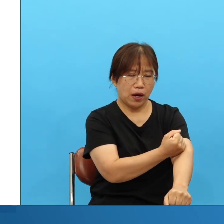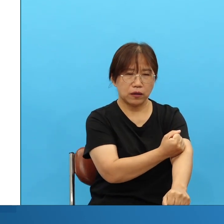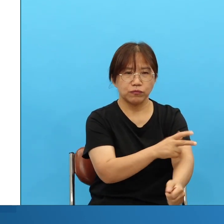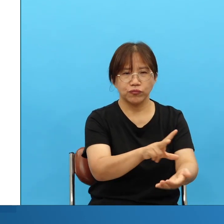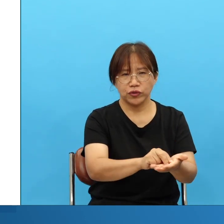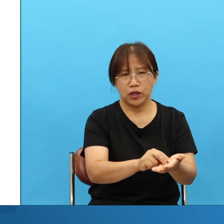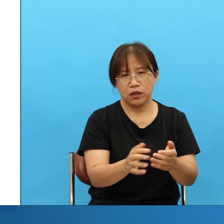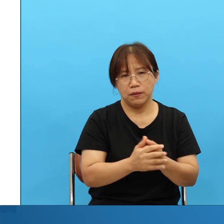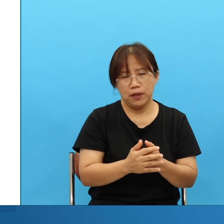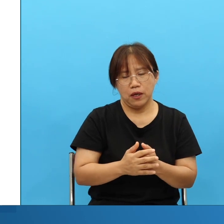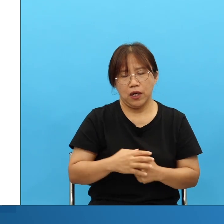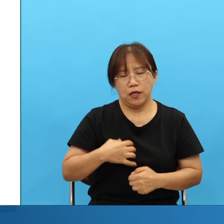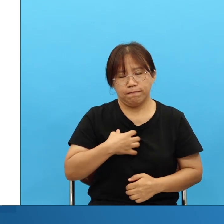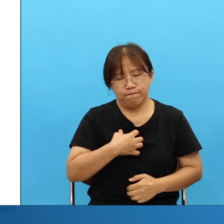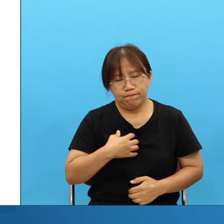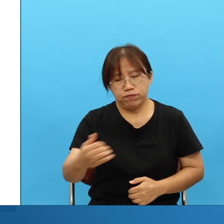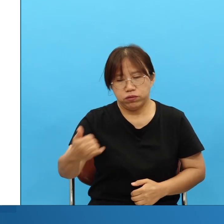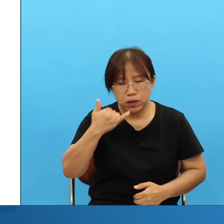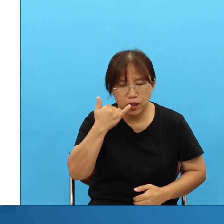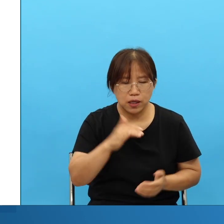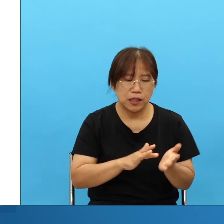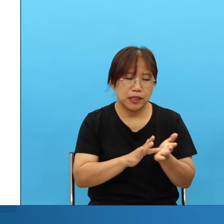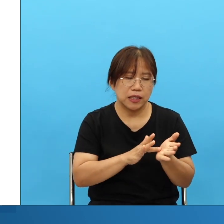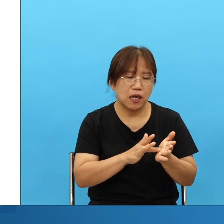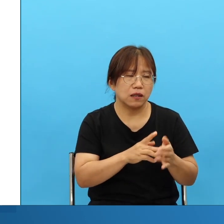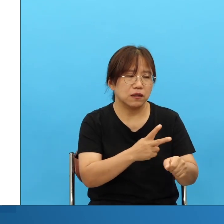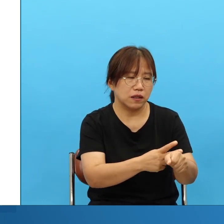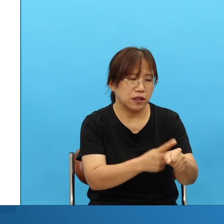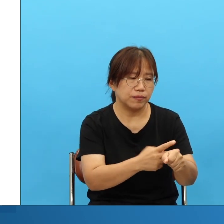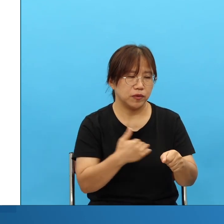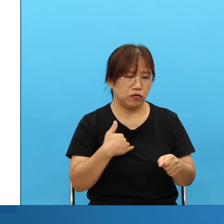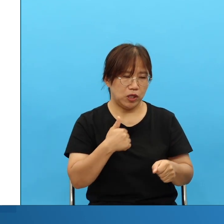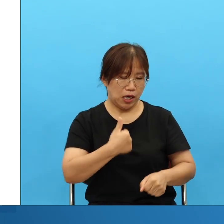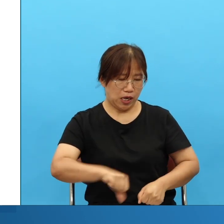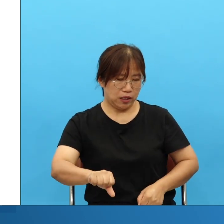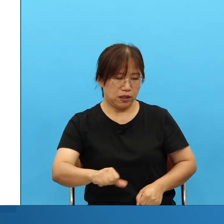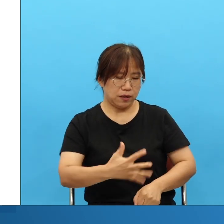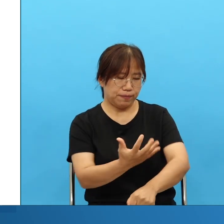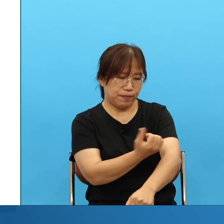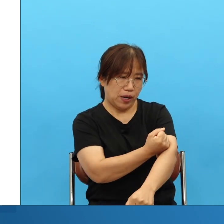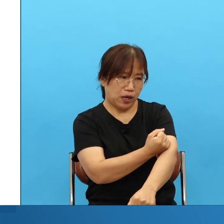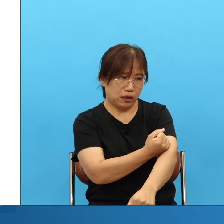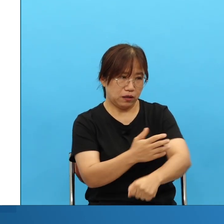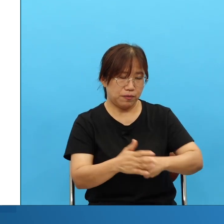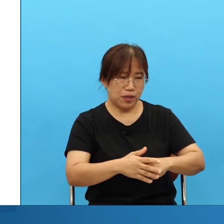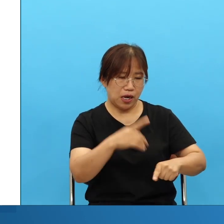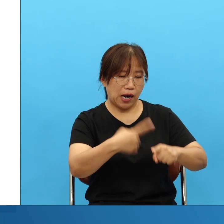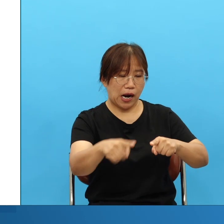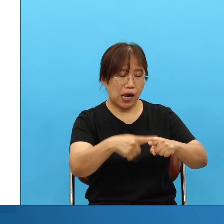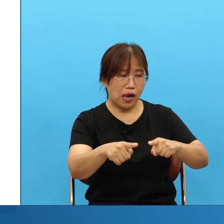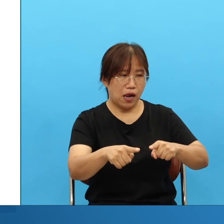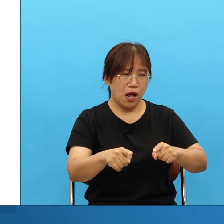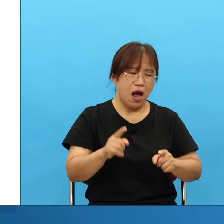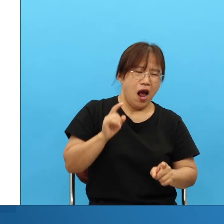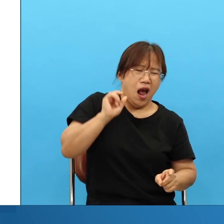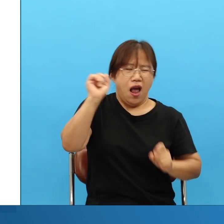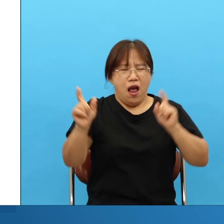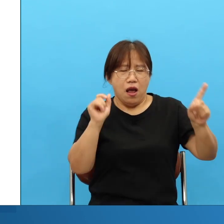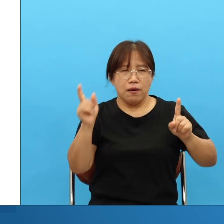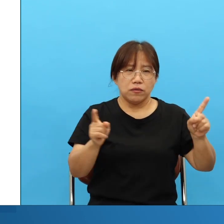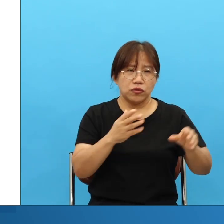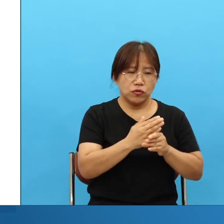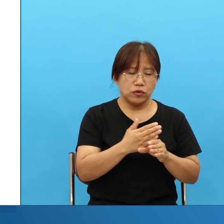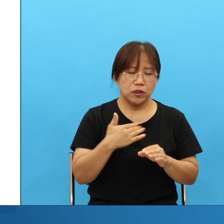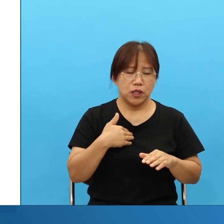그러니까 어느 날 전화가 와서 약사님, 우리 아들이 지금 마약을 해가지고 칼을 들고 지금 막 난동을 부리는데 와서 좀 진정